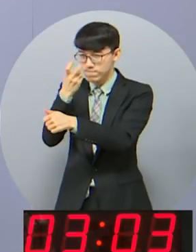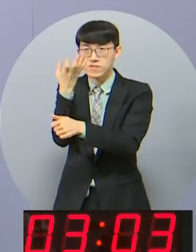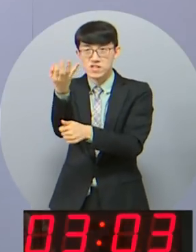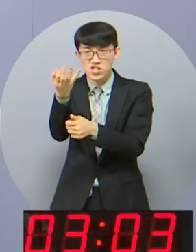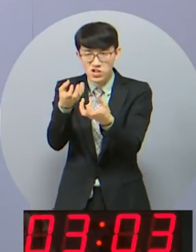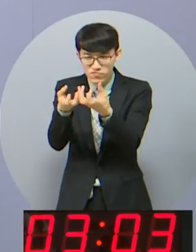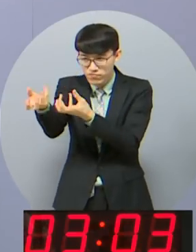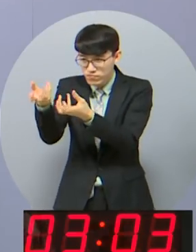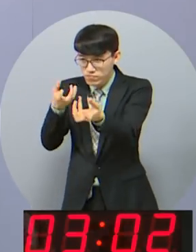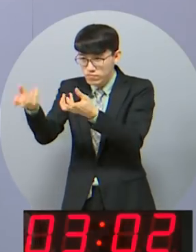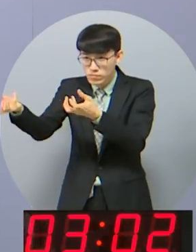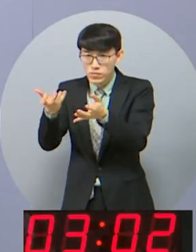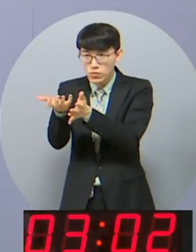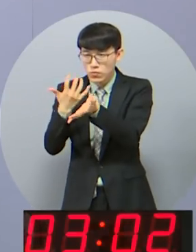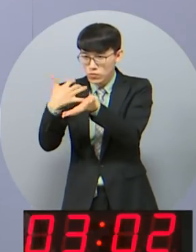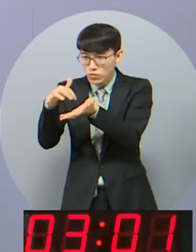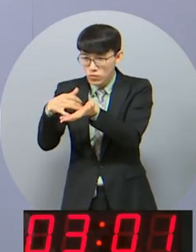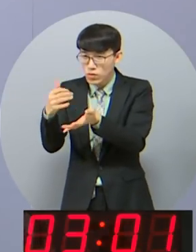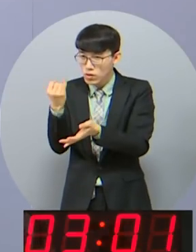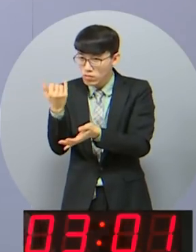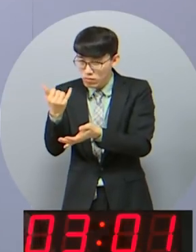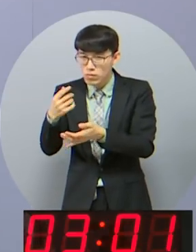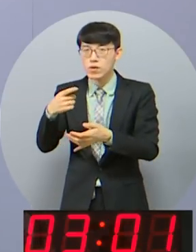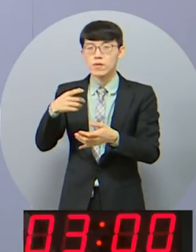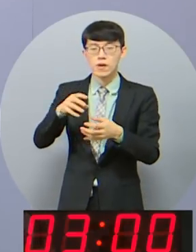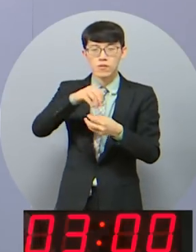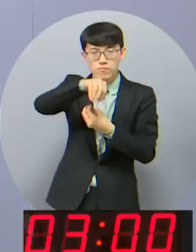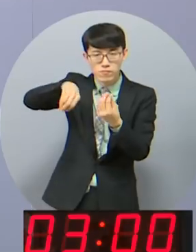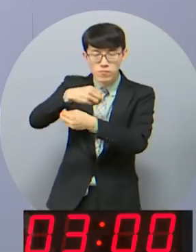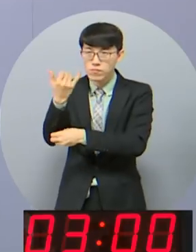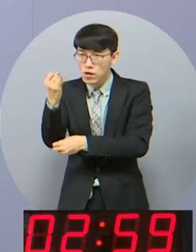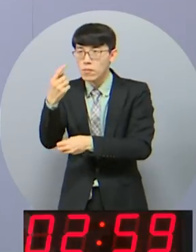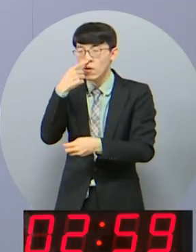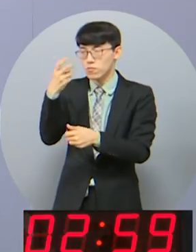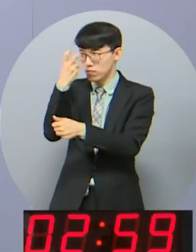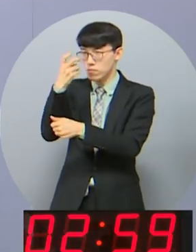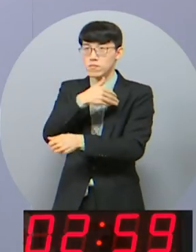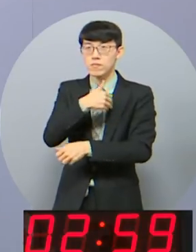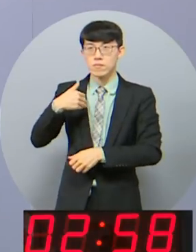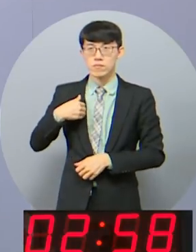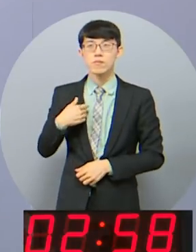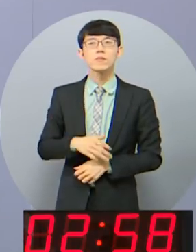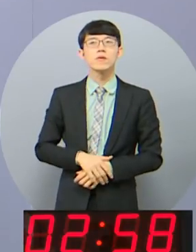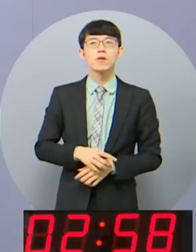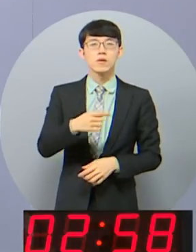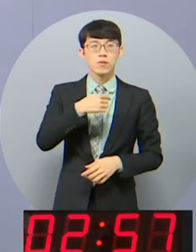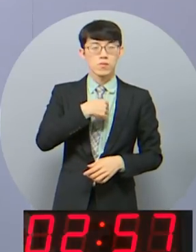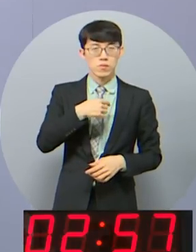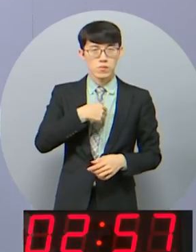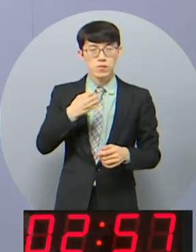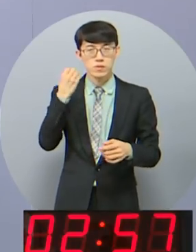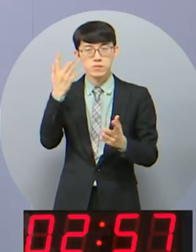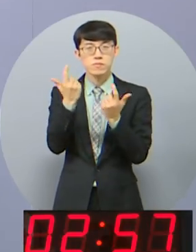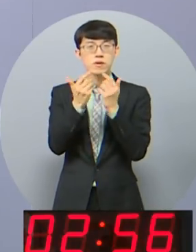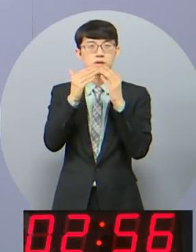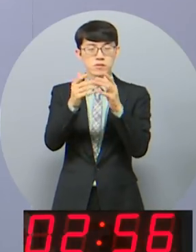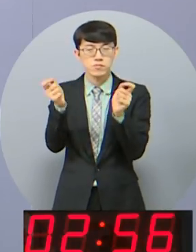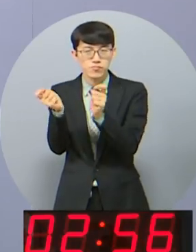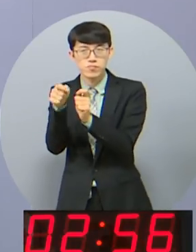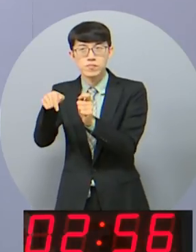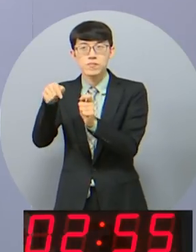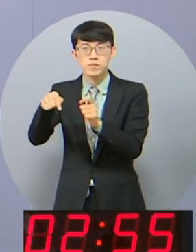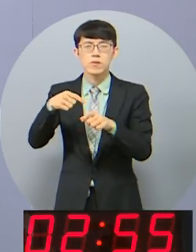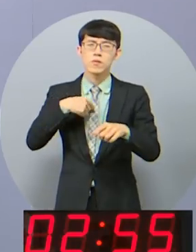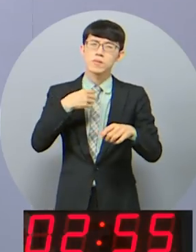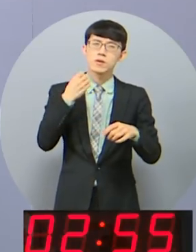资源的有效运用。因为地理位置紧邻着首都新北市，我们生活的淡水八里